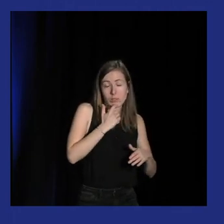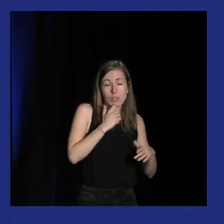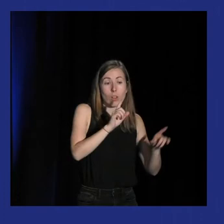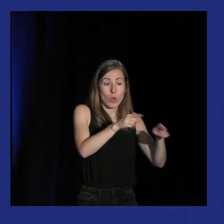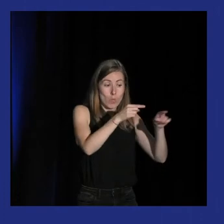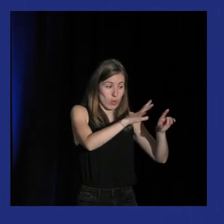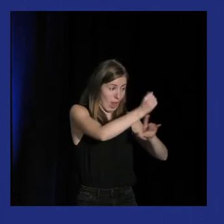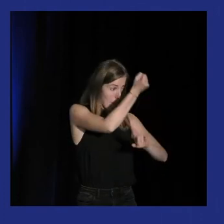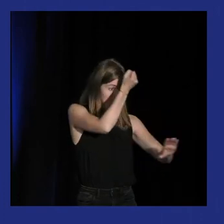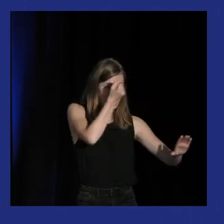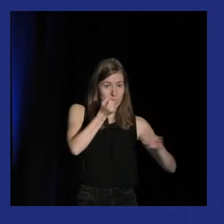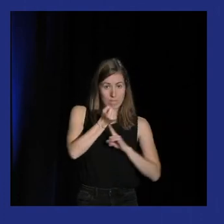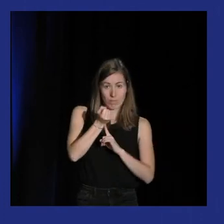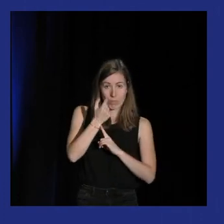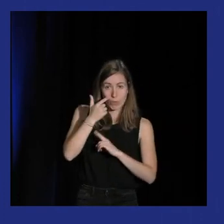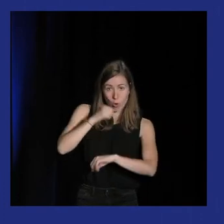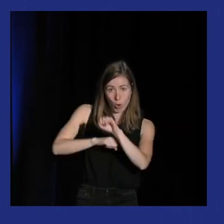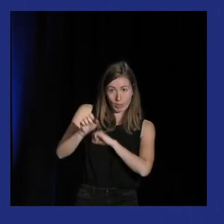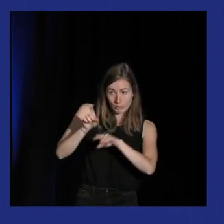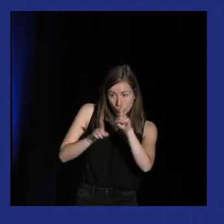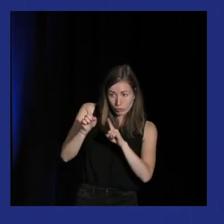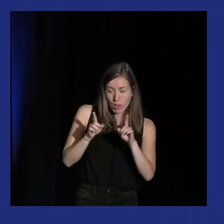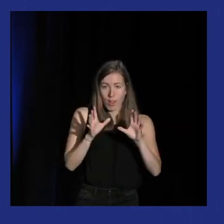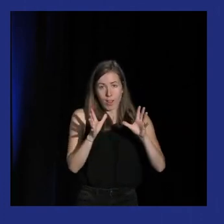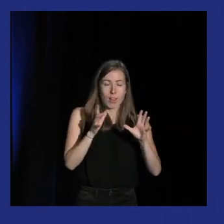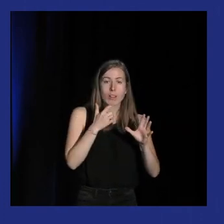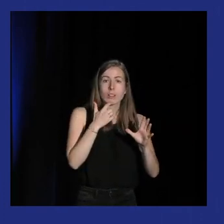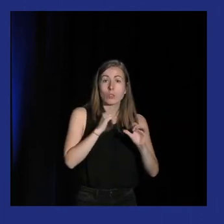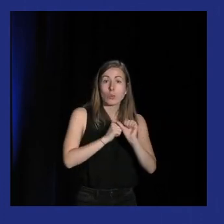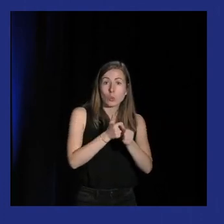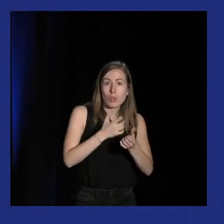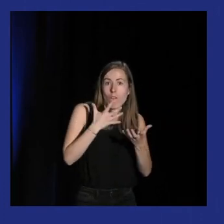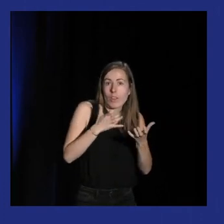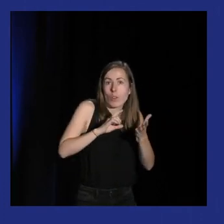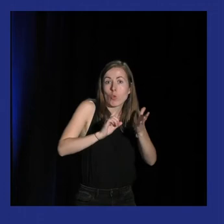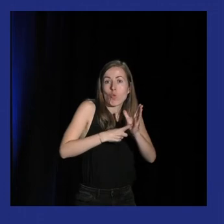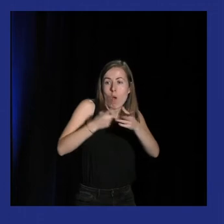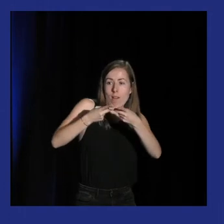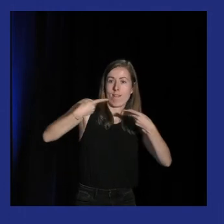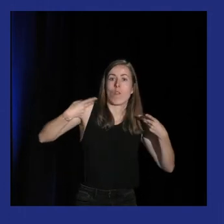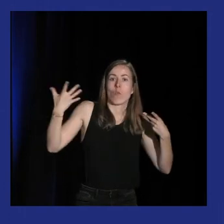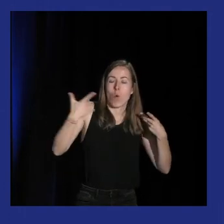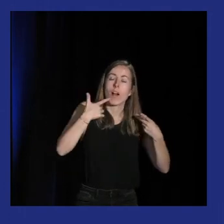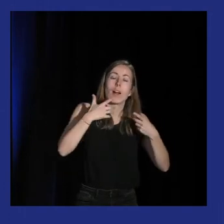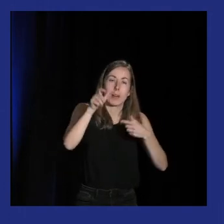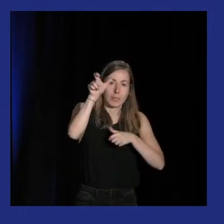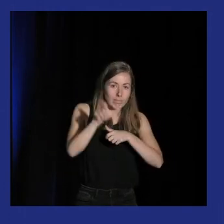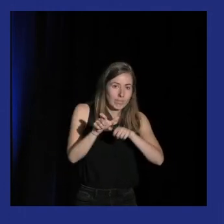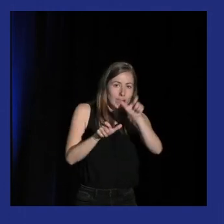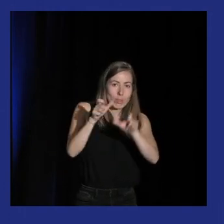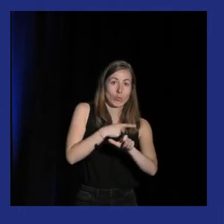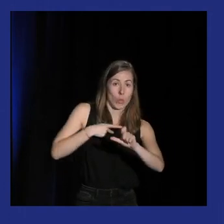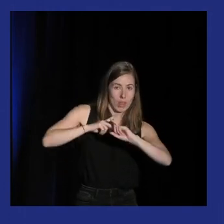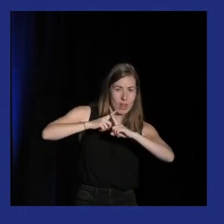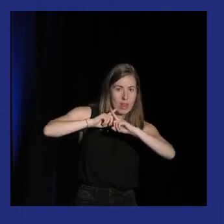et donc en fonction des droits que l'on souhaite la discussion éventuellement éventuellement